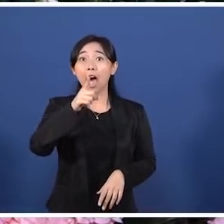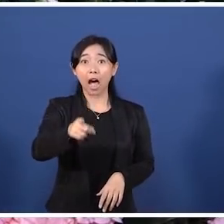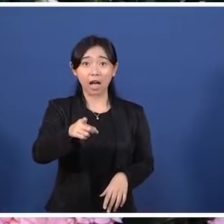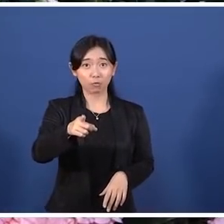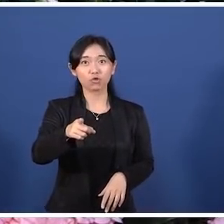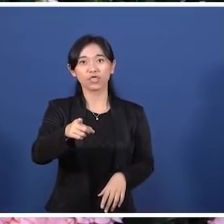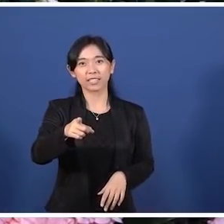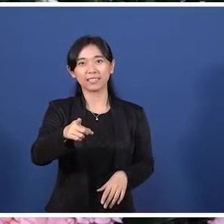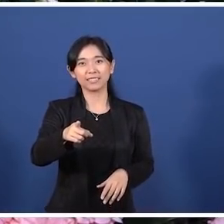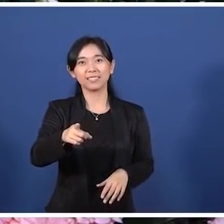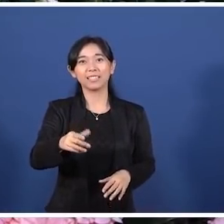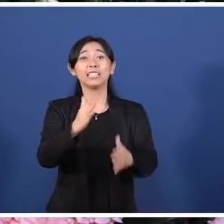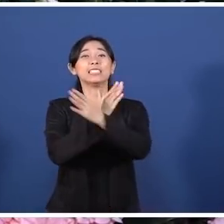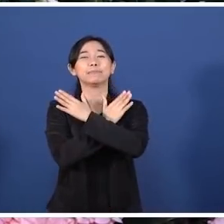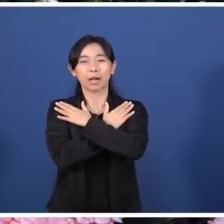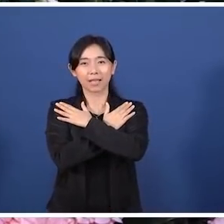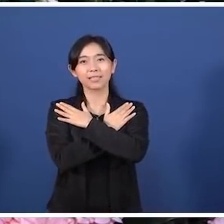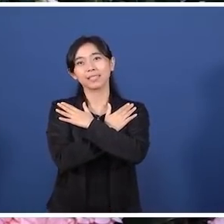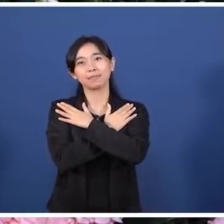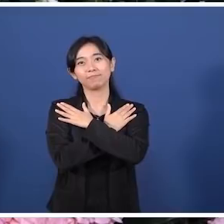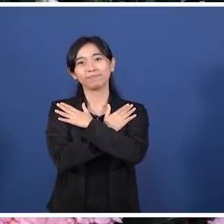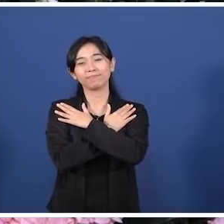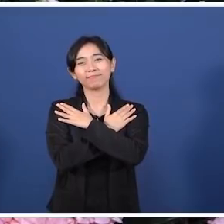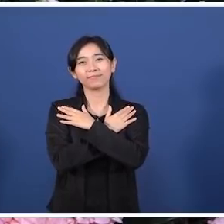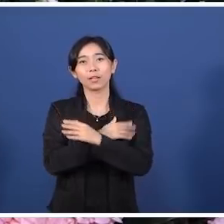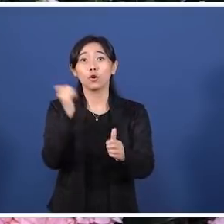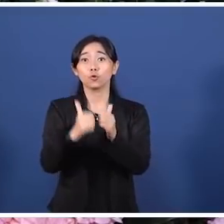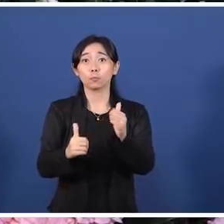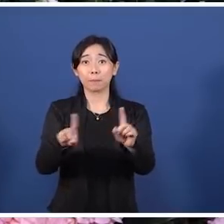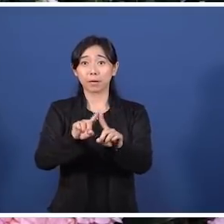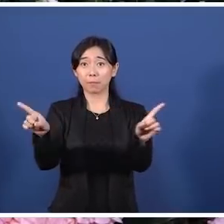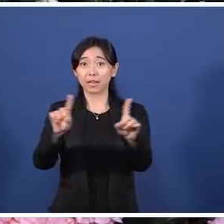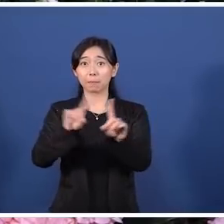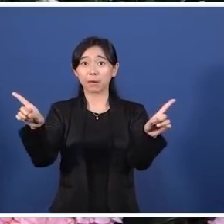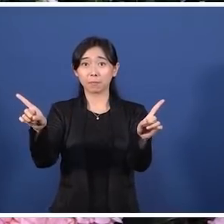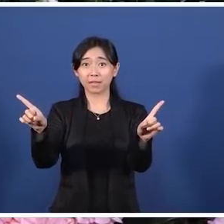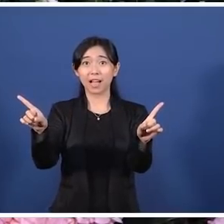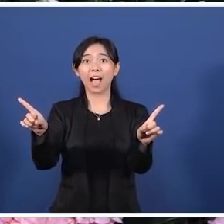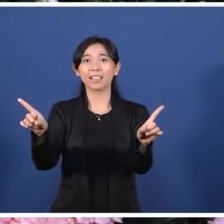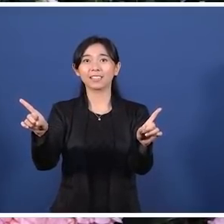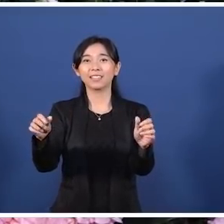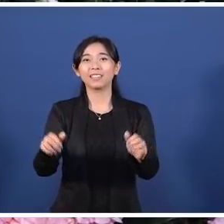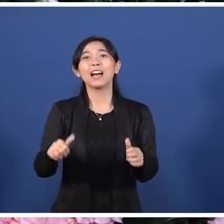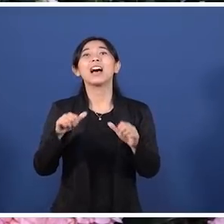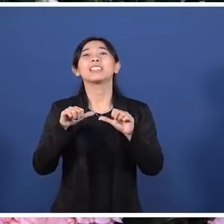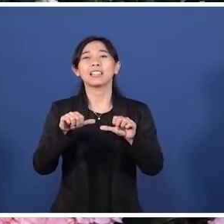nilai dasar tentang cinta kasih. Sehingga perbedaan itu bisa membuat mereka hidup